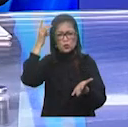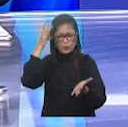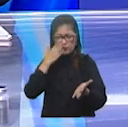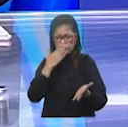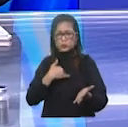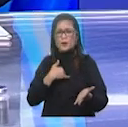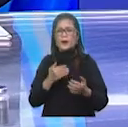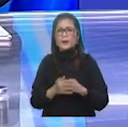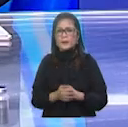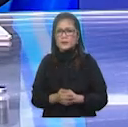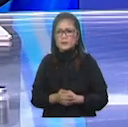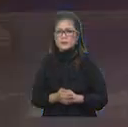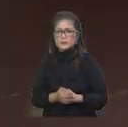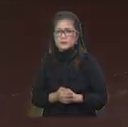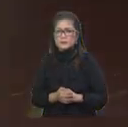mengemudi.